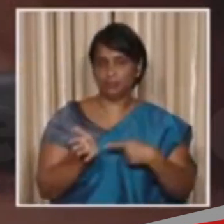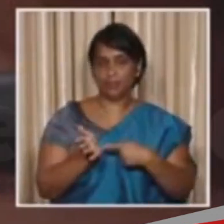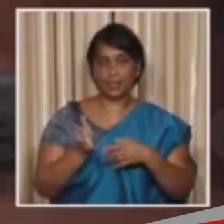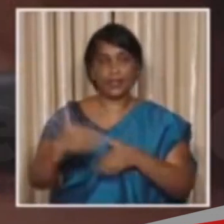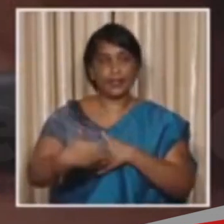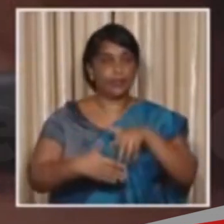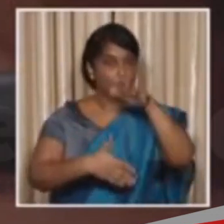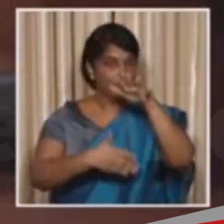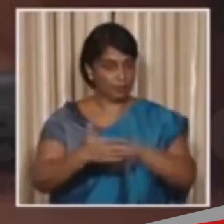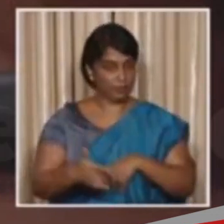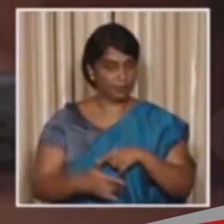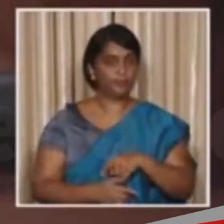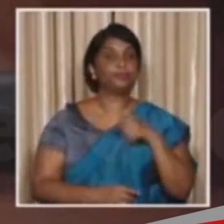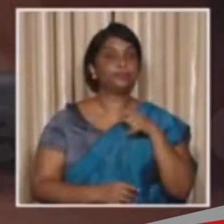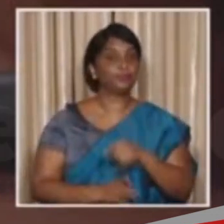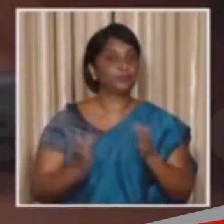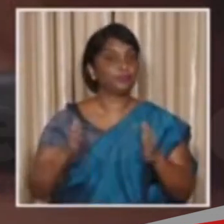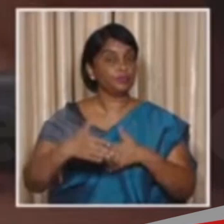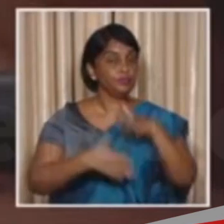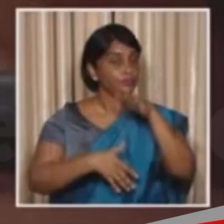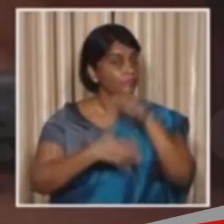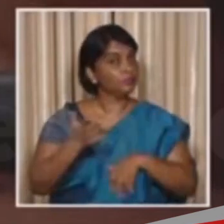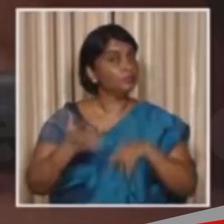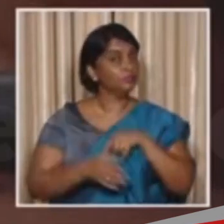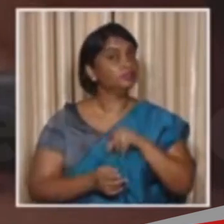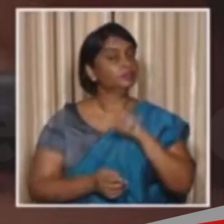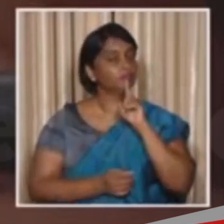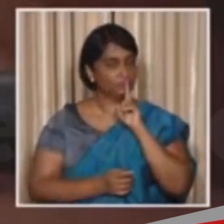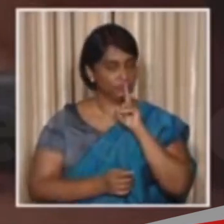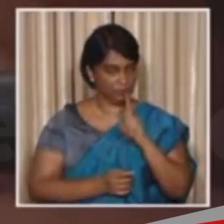පත්‍රිකාව. ඒ කැබිනට් පත්‍රිකාවේ පැහැදිලිව තිබෙනවා